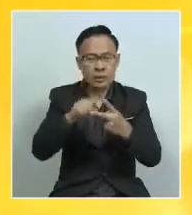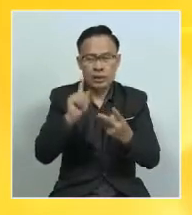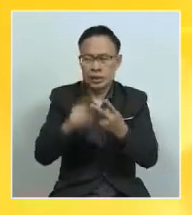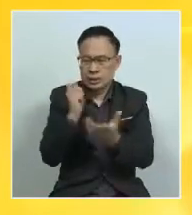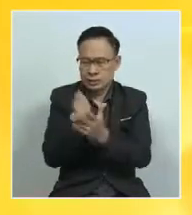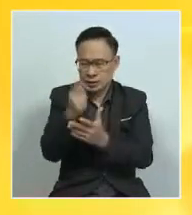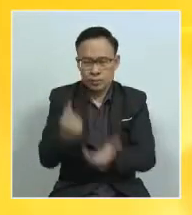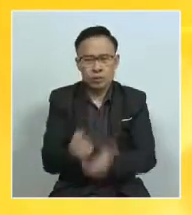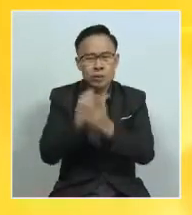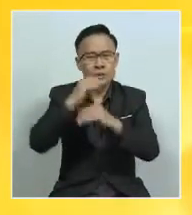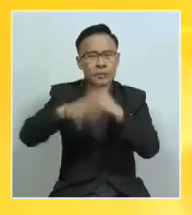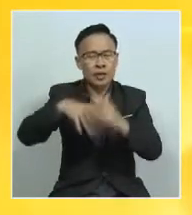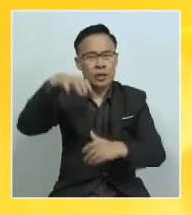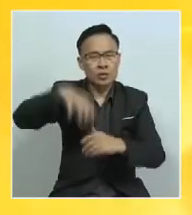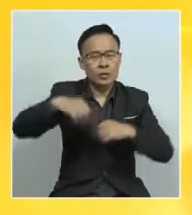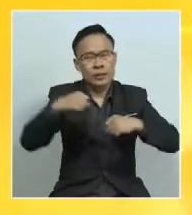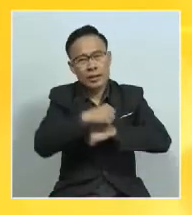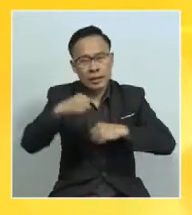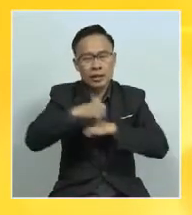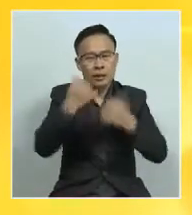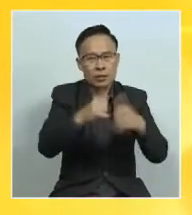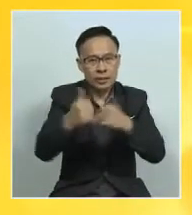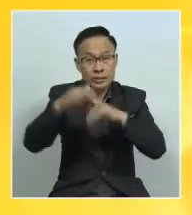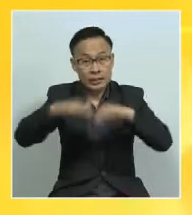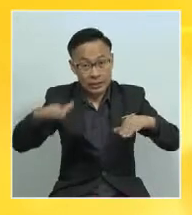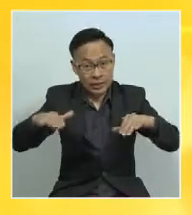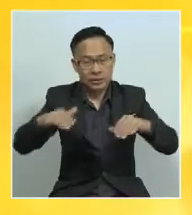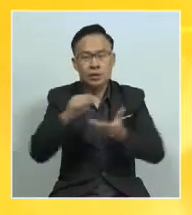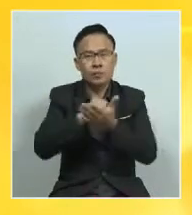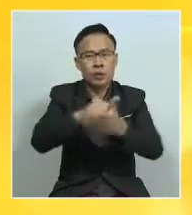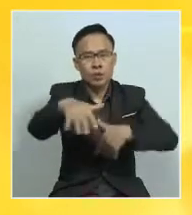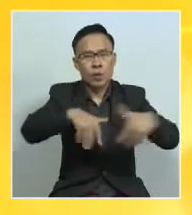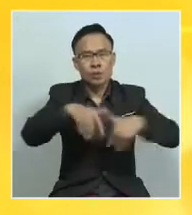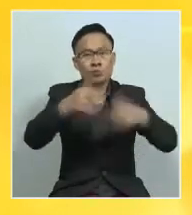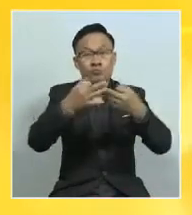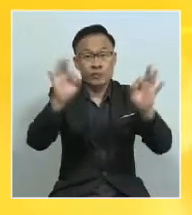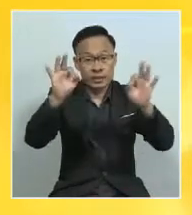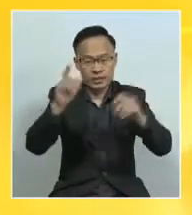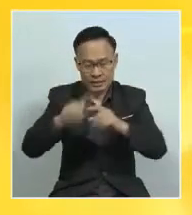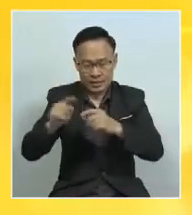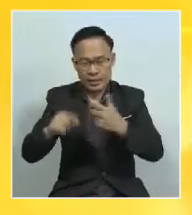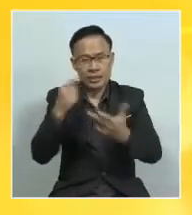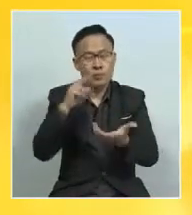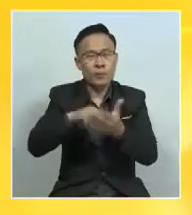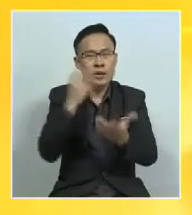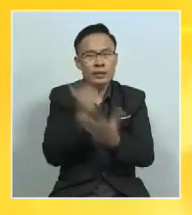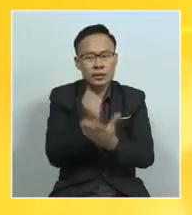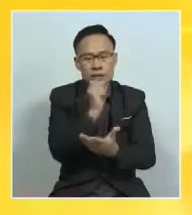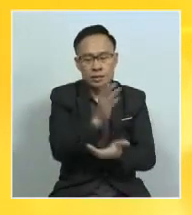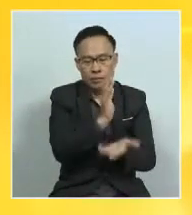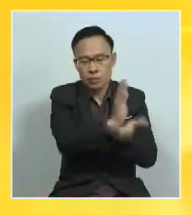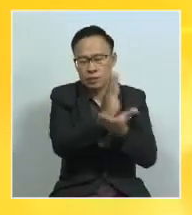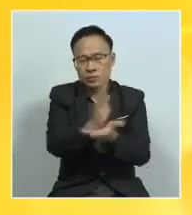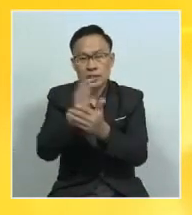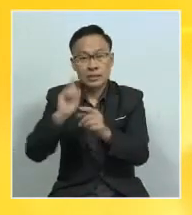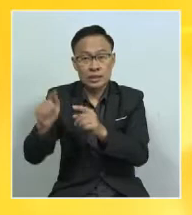งสนามเด็กเล่นสวนสาธารณะสนามกีฬาที่เปิดให้บริการกับประชาชนโดยไม่คิดค่าใช้จ่ายคือฟรีๆเข้าไปใช้บริการได้เล